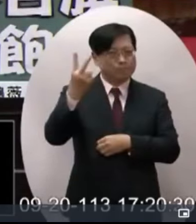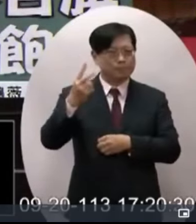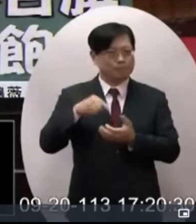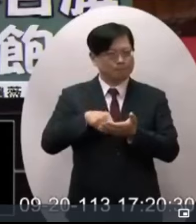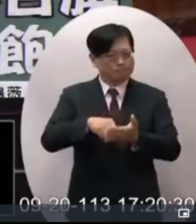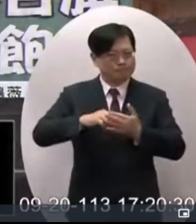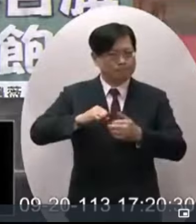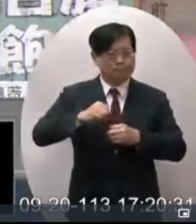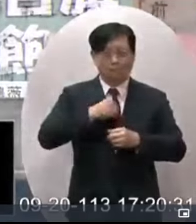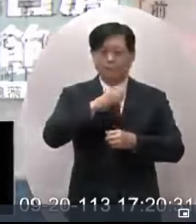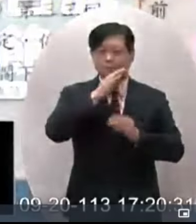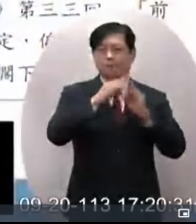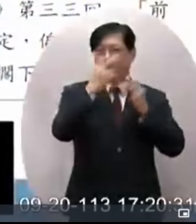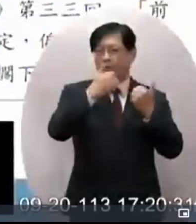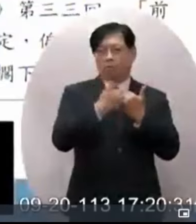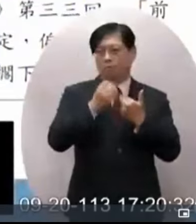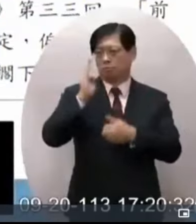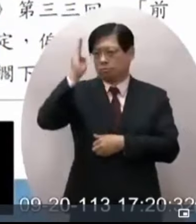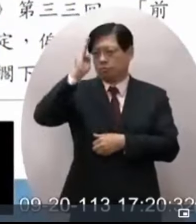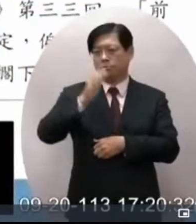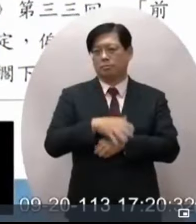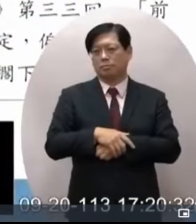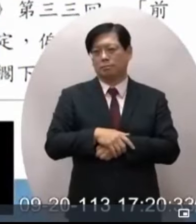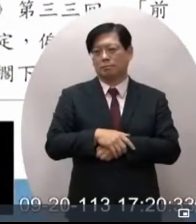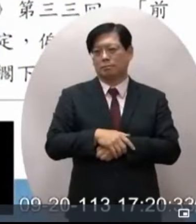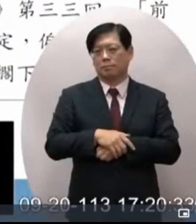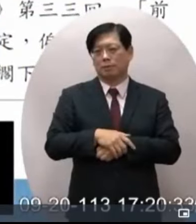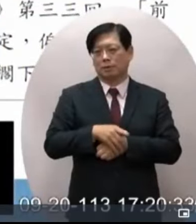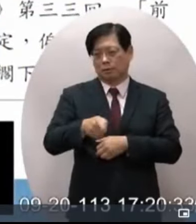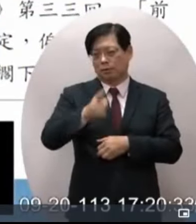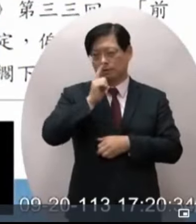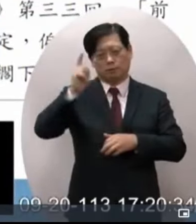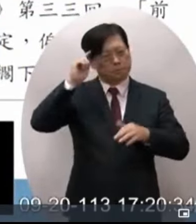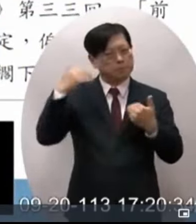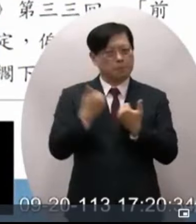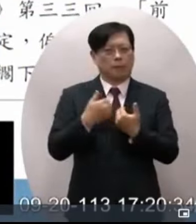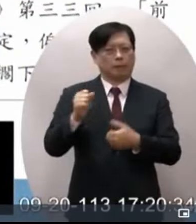拼翻盘，金管会怒了，缓议就是反对。